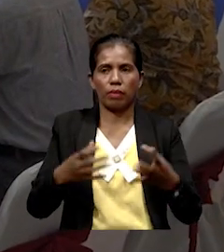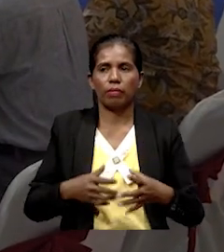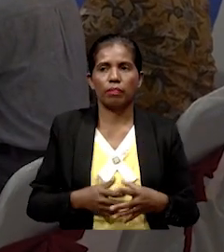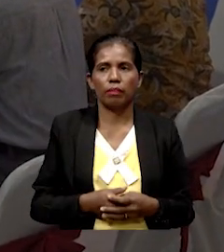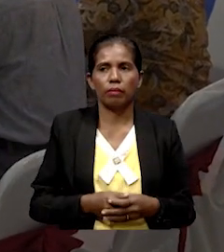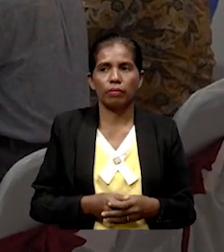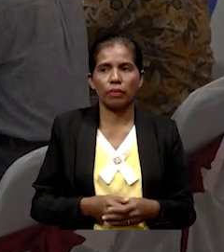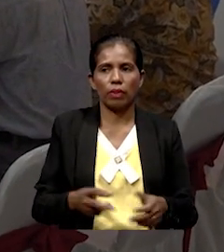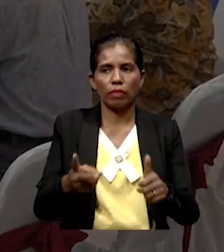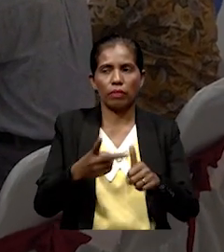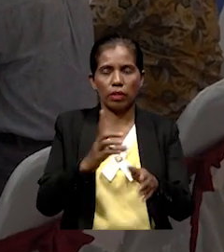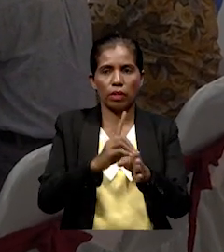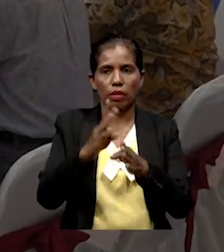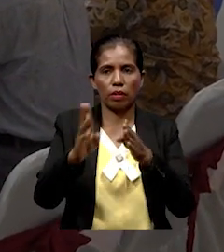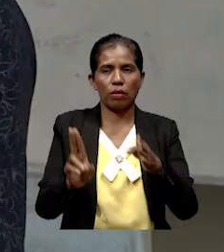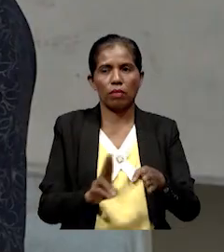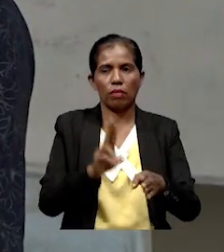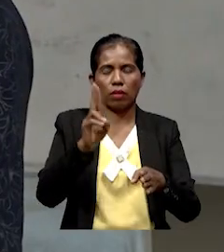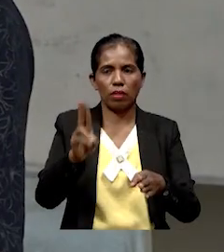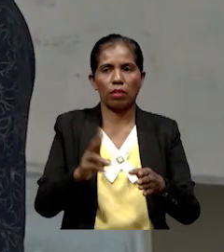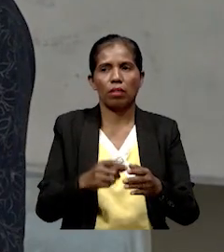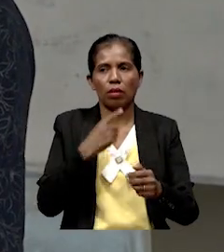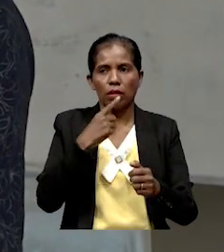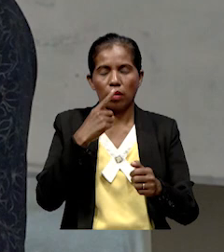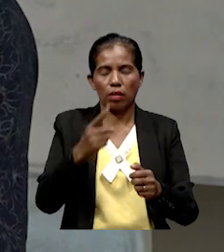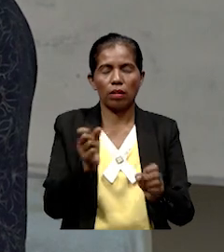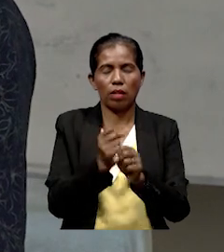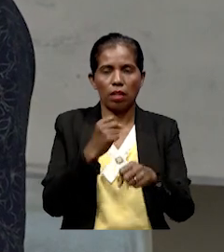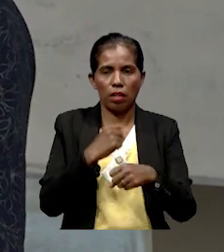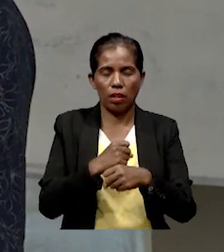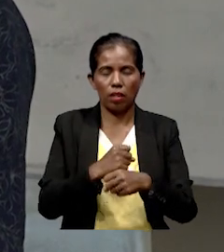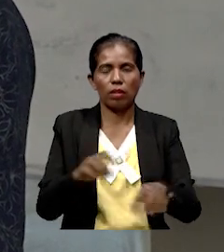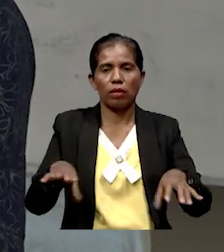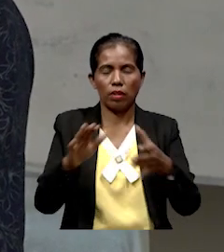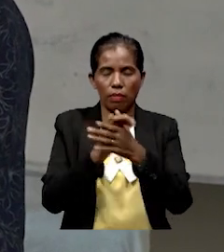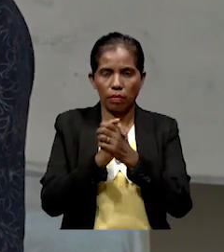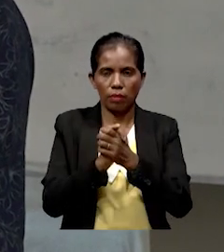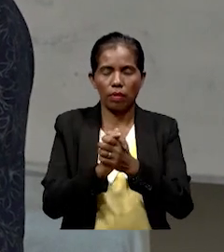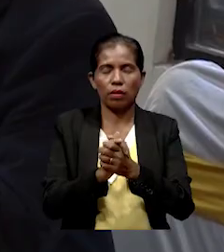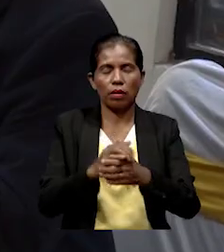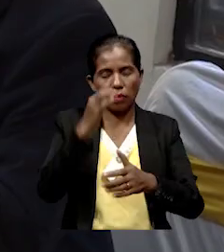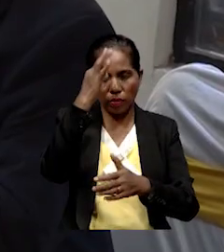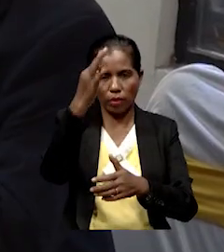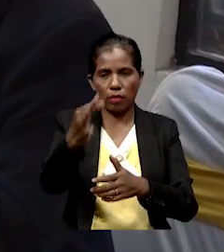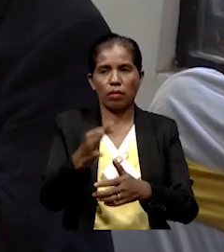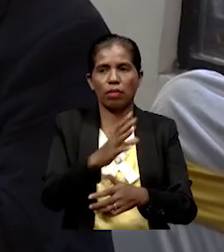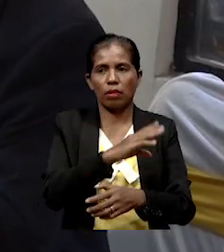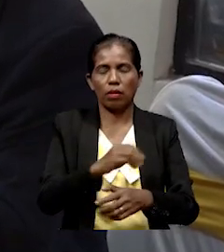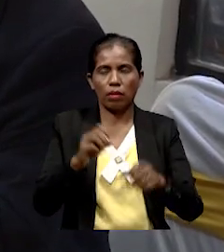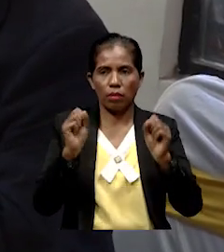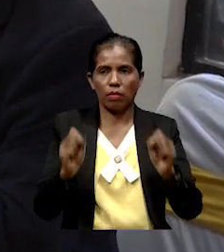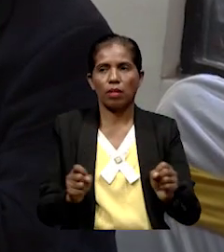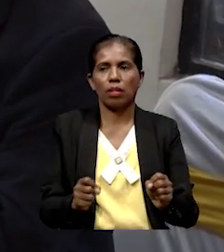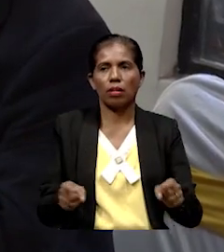bisa diretur Universitas warmadewa t&c helmet n Cooperation Indonesia forum tampan eberechi